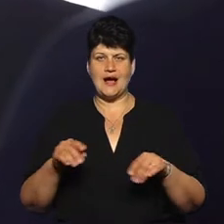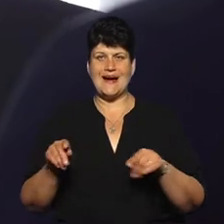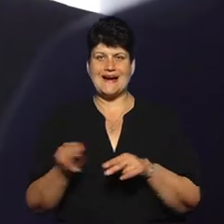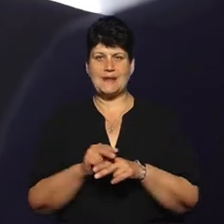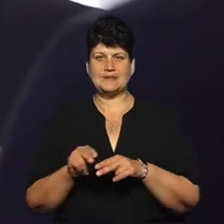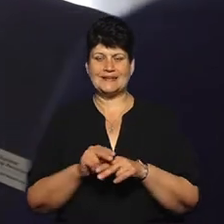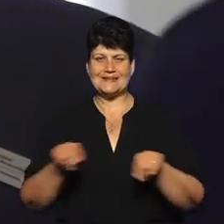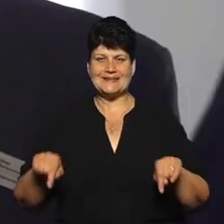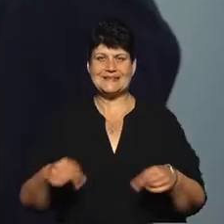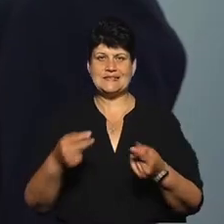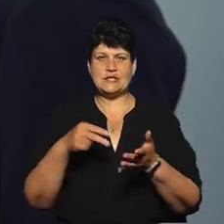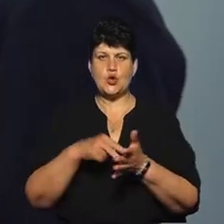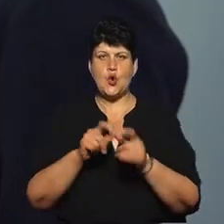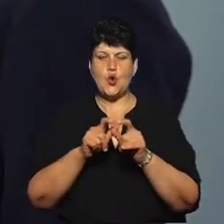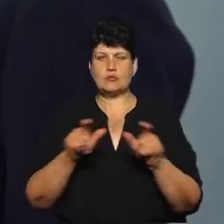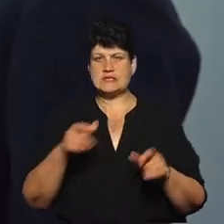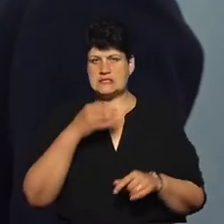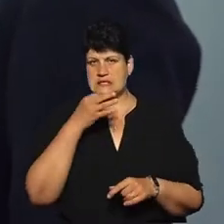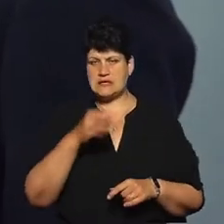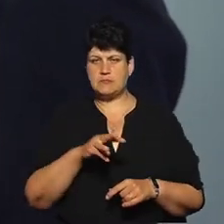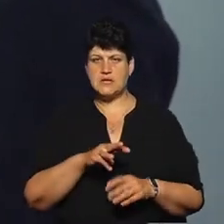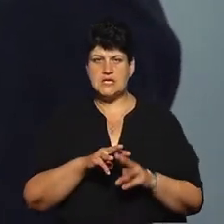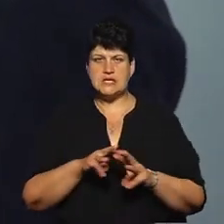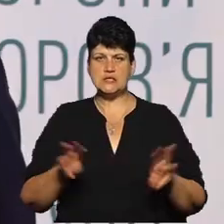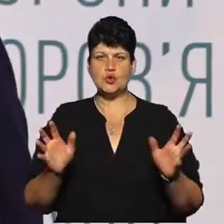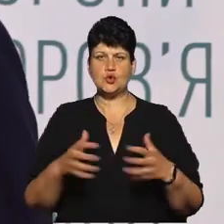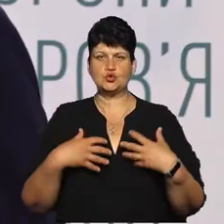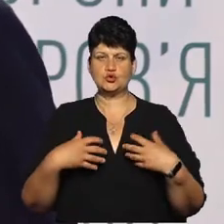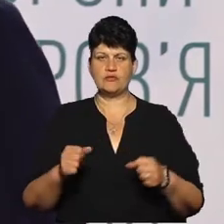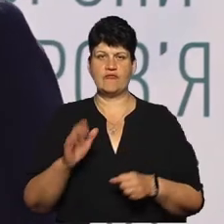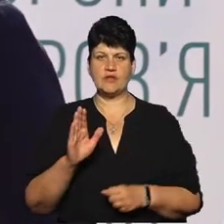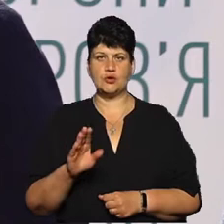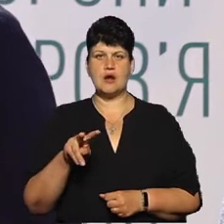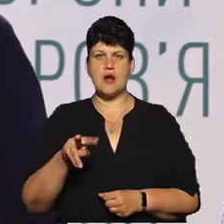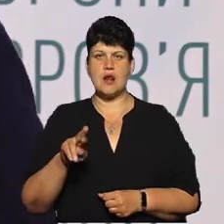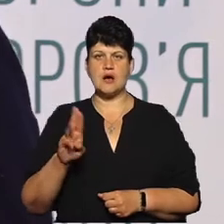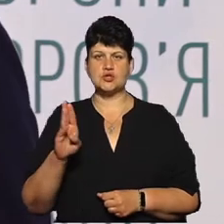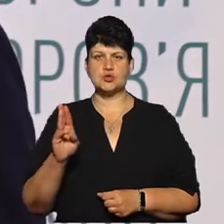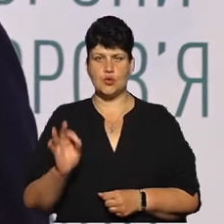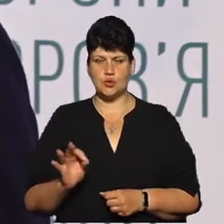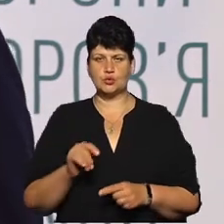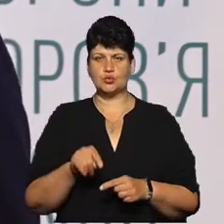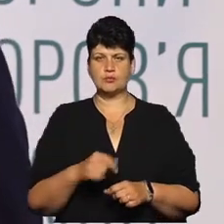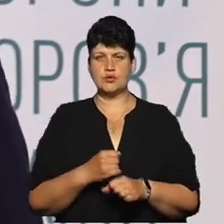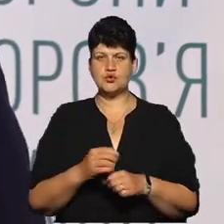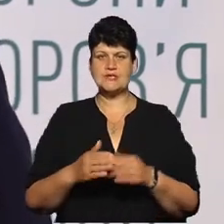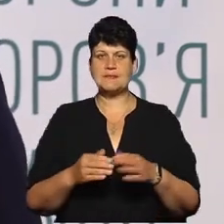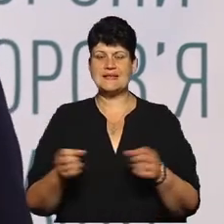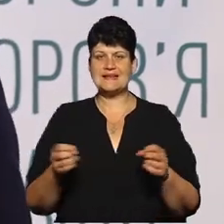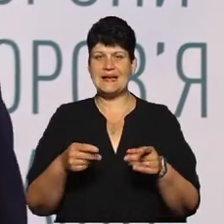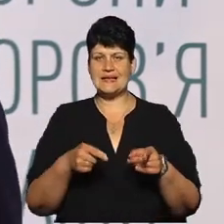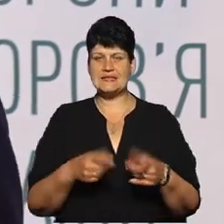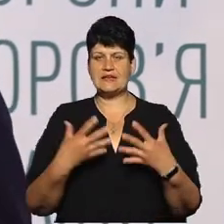до Тернополя сказав міністр охорони здоров'я Віктор Ляшко. Тут працюють спеціалісти, які вже проводять